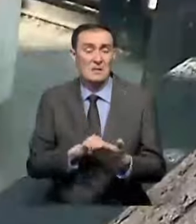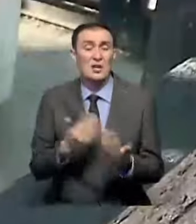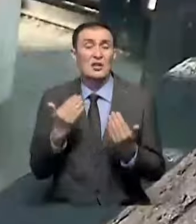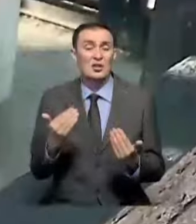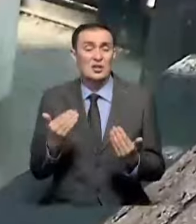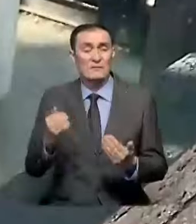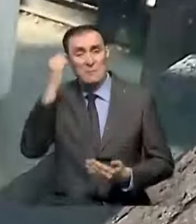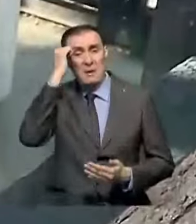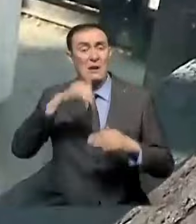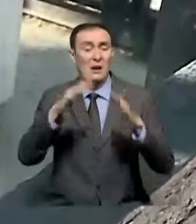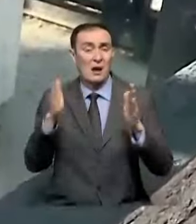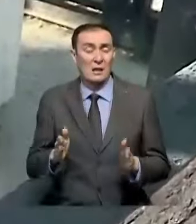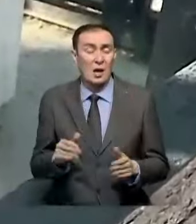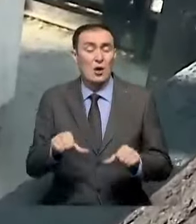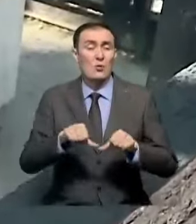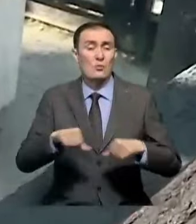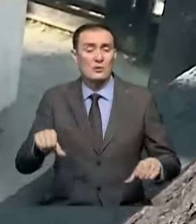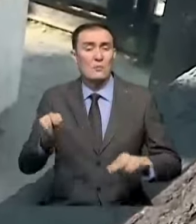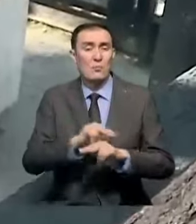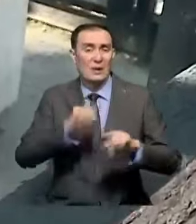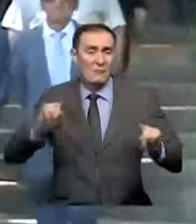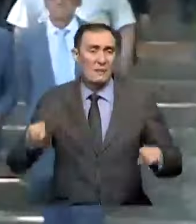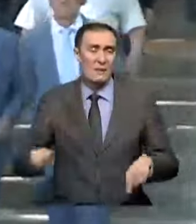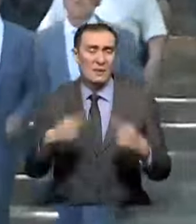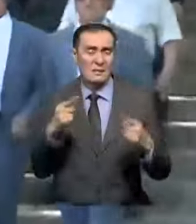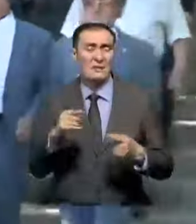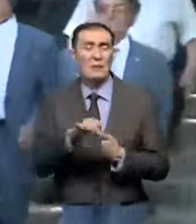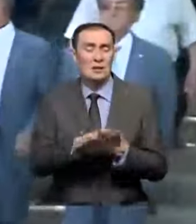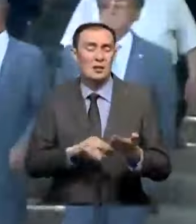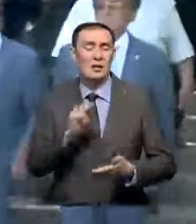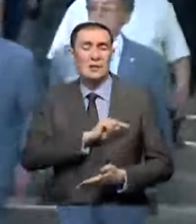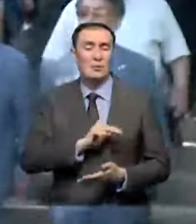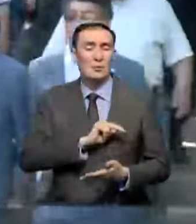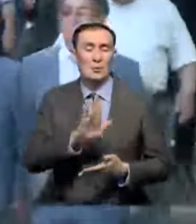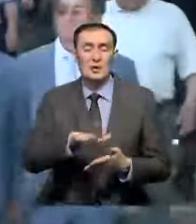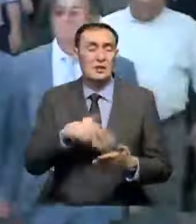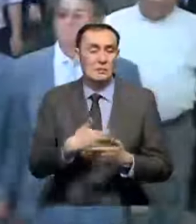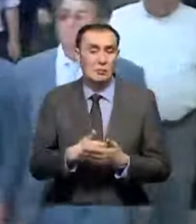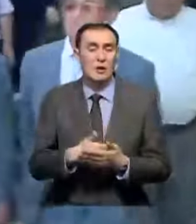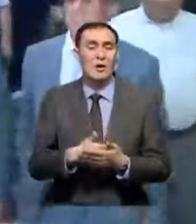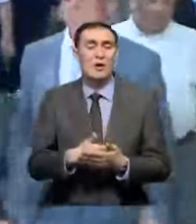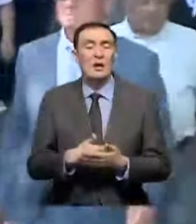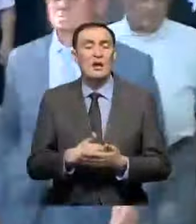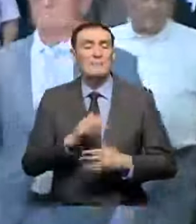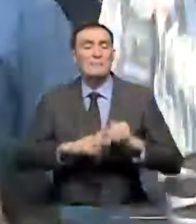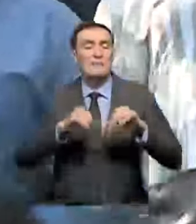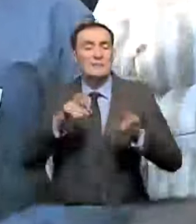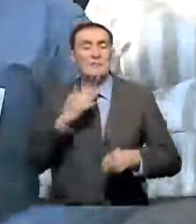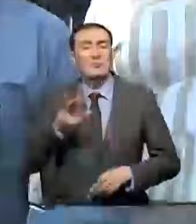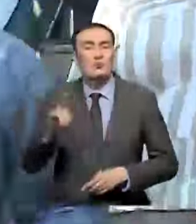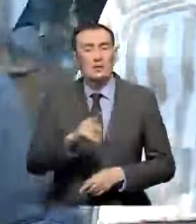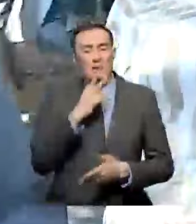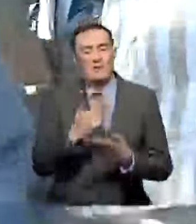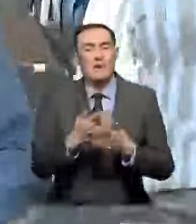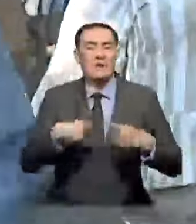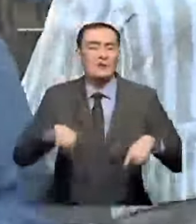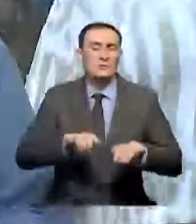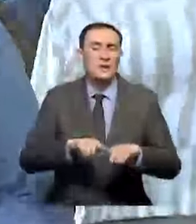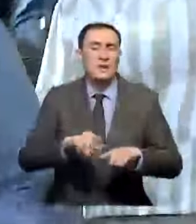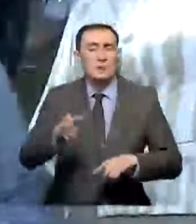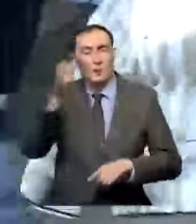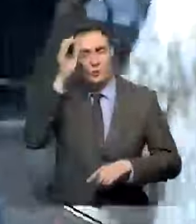нынешнего мемориала комиссия по реабилитации продолжает работу до сих пор работники музея организовали научно-практическую